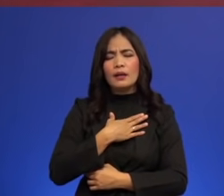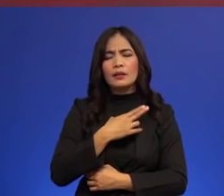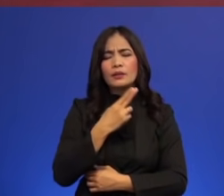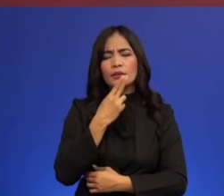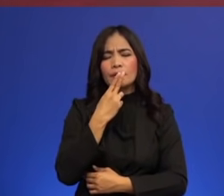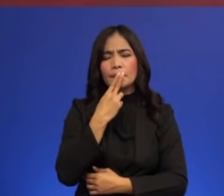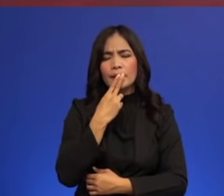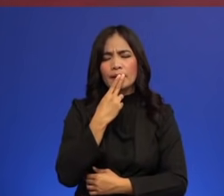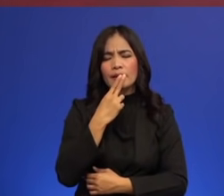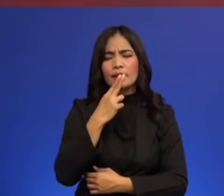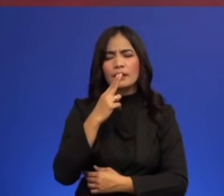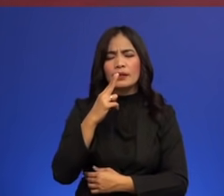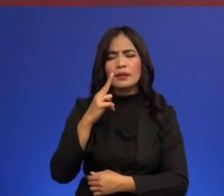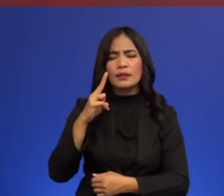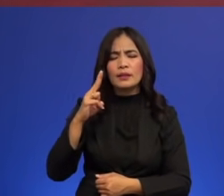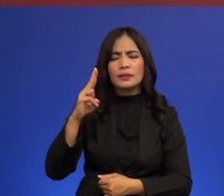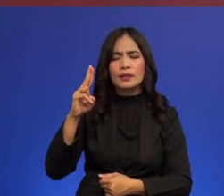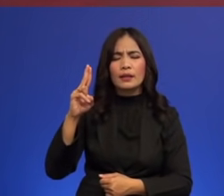Aku